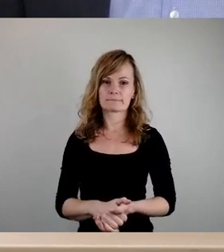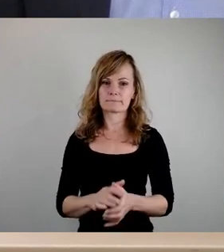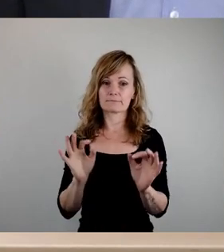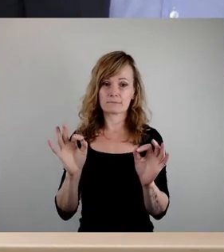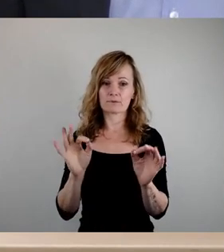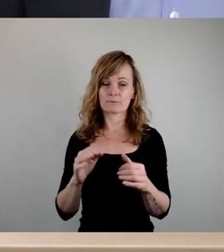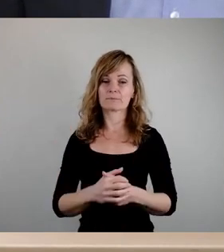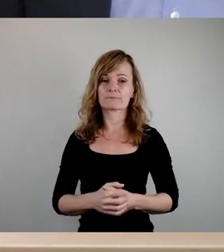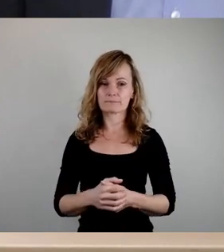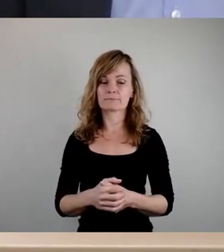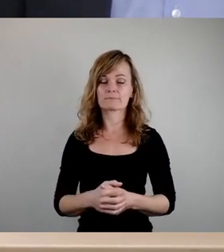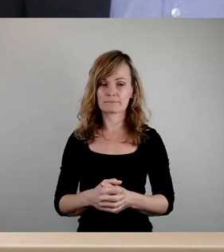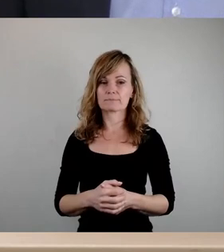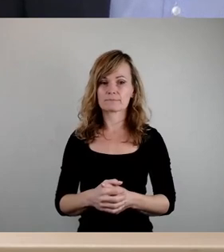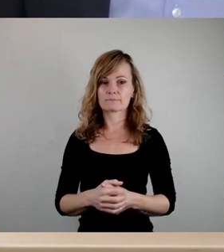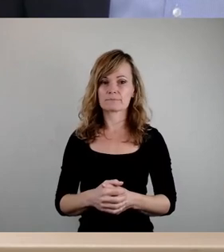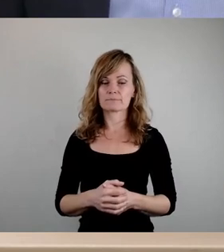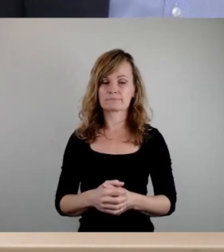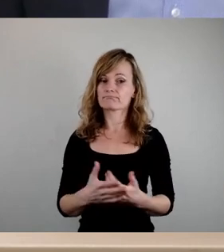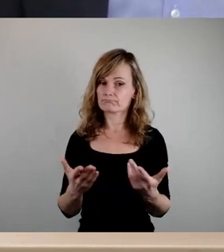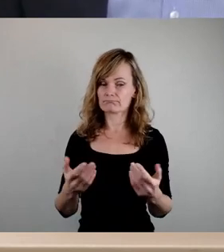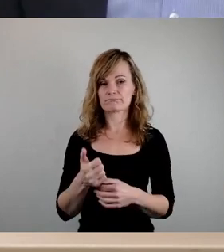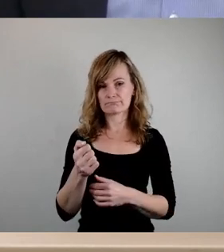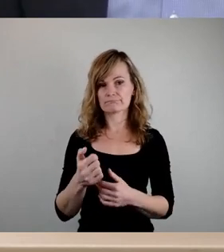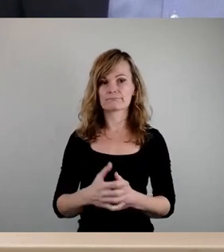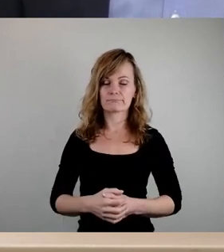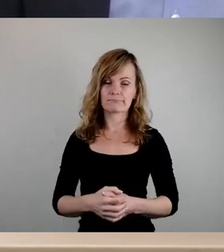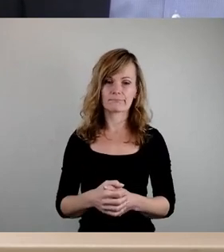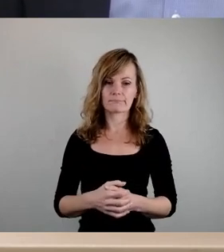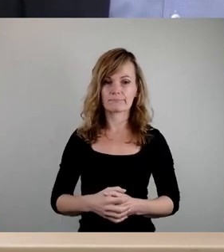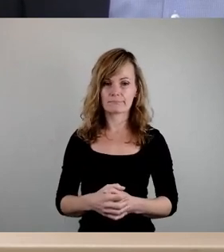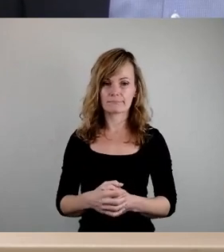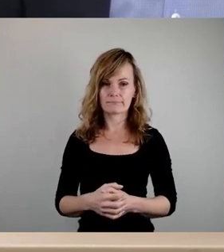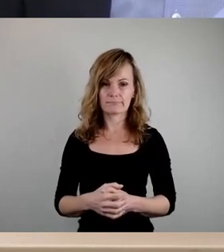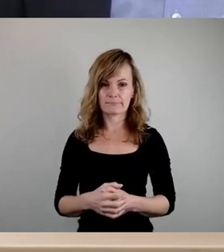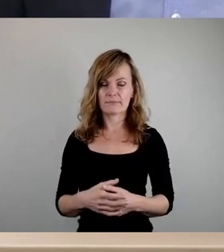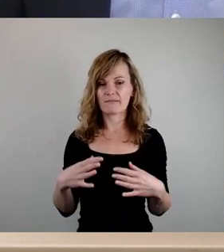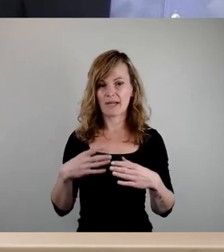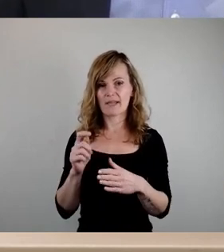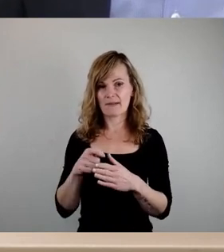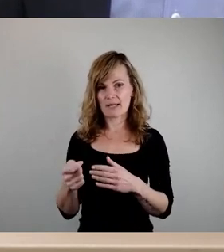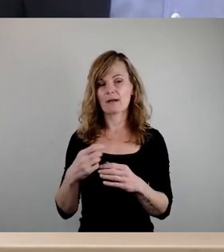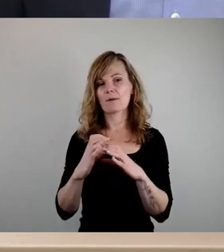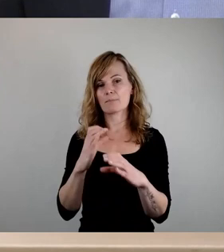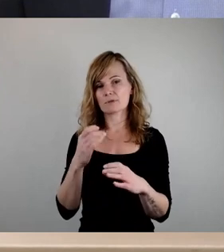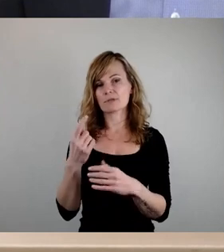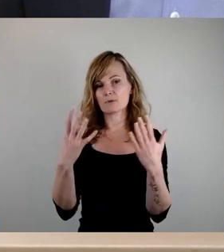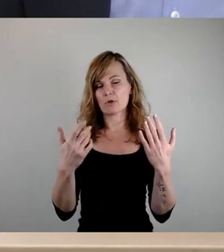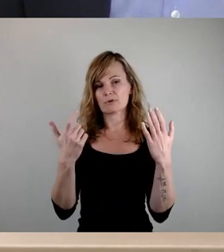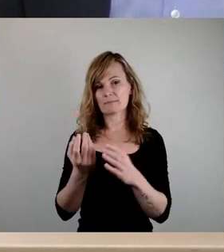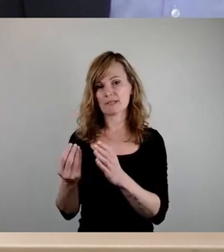Genau. Wer also hier erstmal zustimmen kann, dass dieser Ergänzungsvorschlag Freie Wähler, Buslinie 79, eingefügt wird,